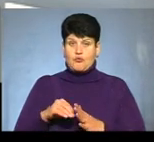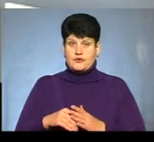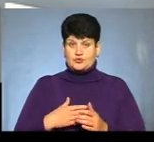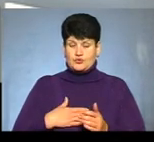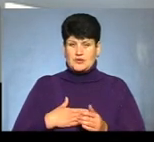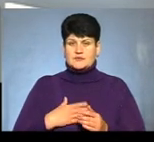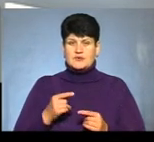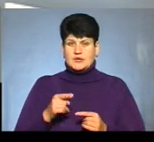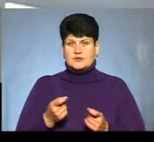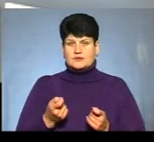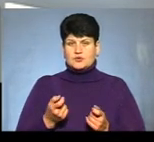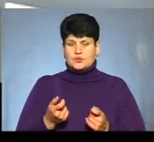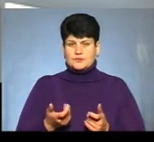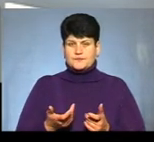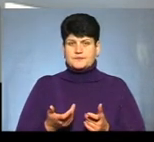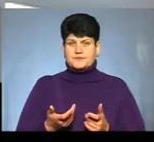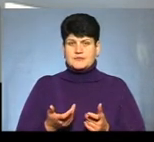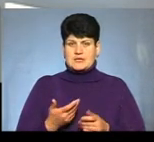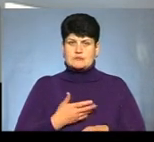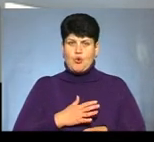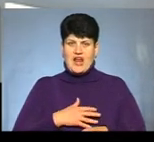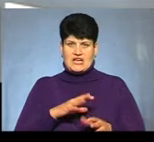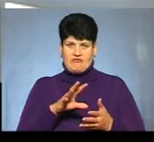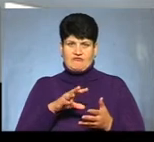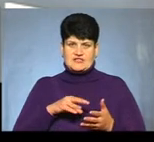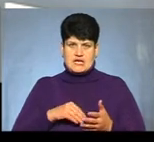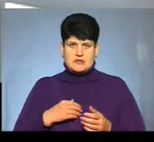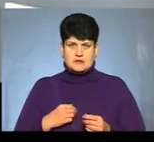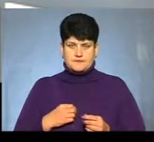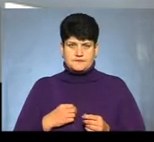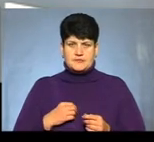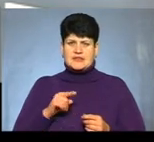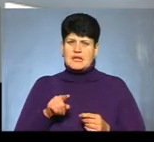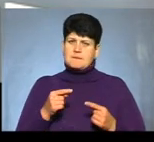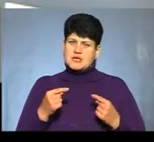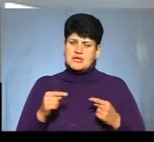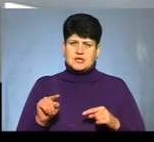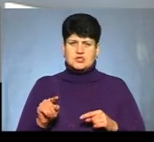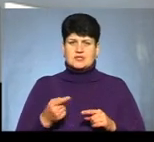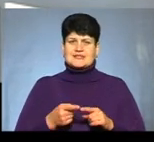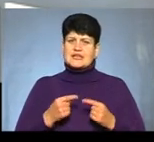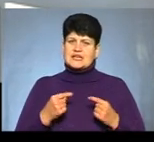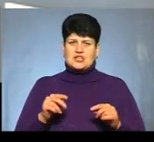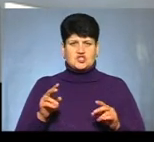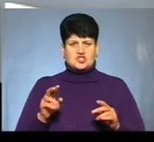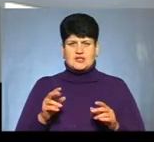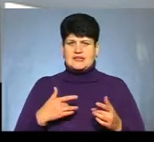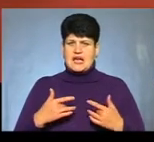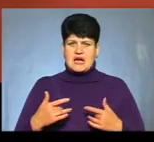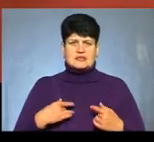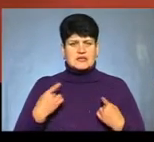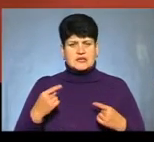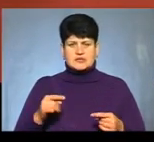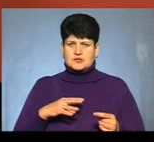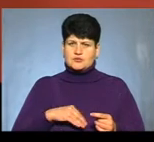яку запроваджено у нас, вона десь в якійсь мірі саме із поляків взята. Там інші театри,